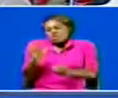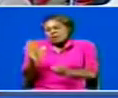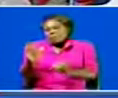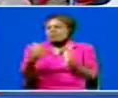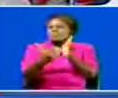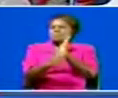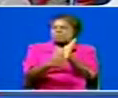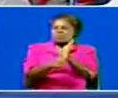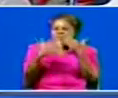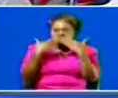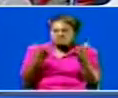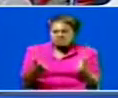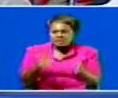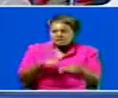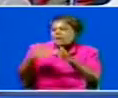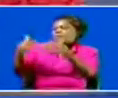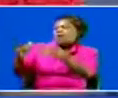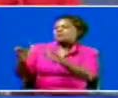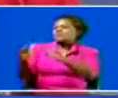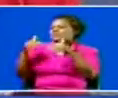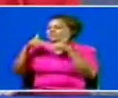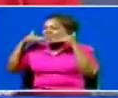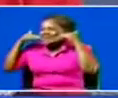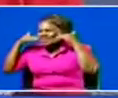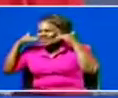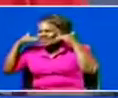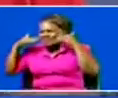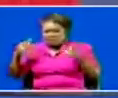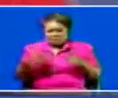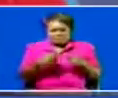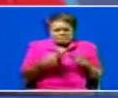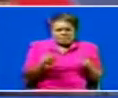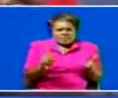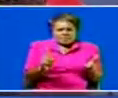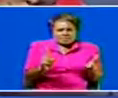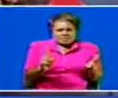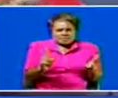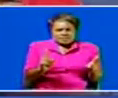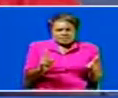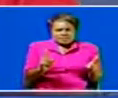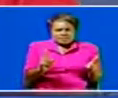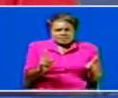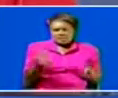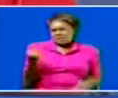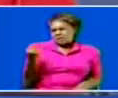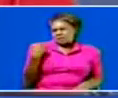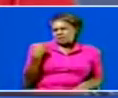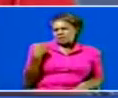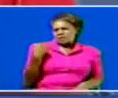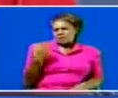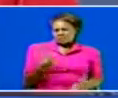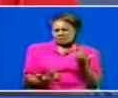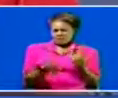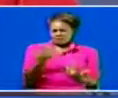jambo na liishe mkitoka nje mucheke. Lakini ikifikia kama hiki kisa cha juzi mpaka